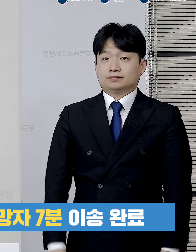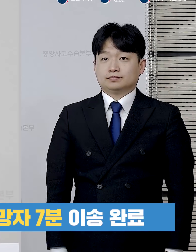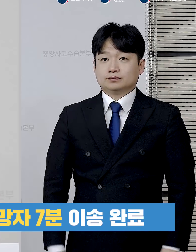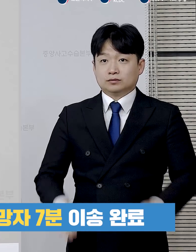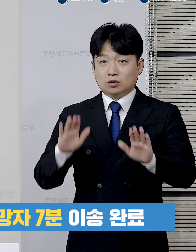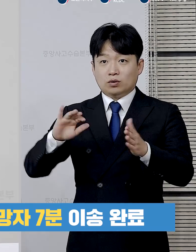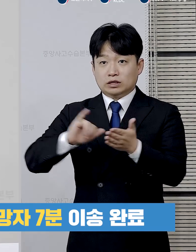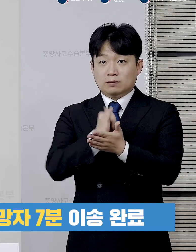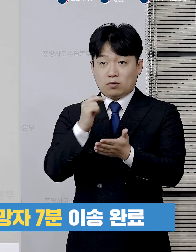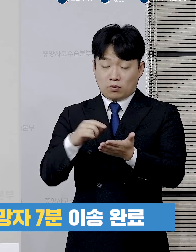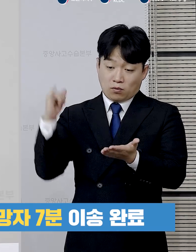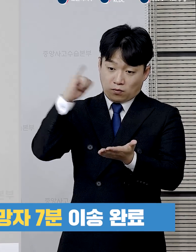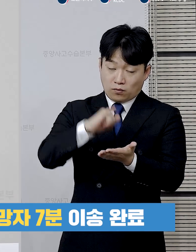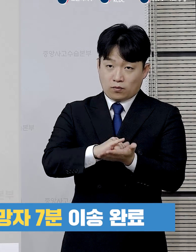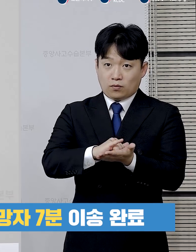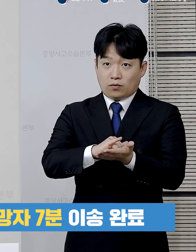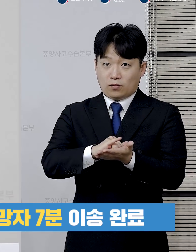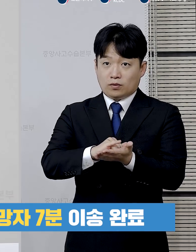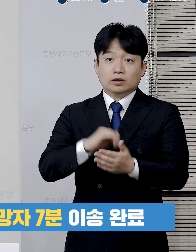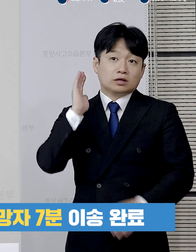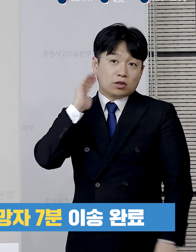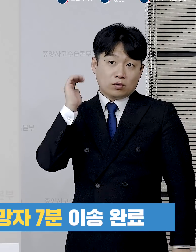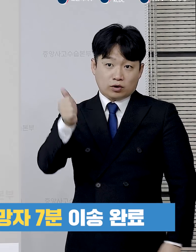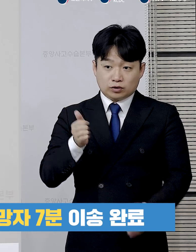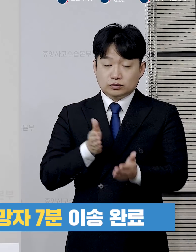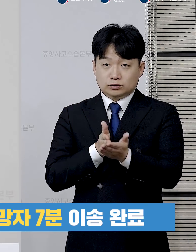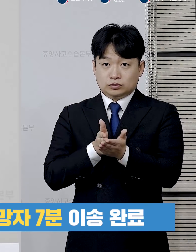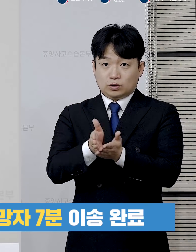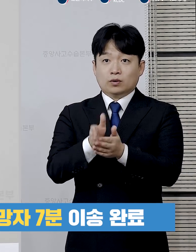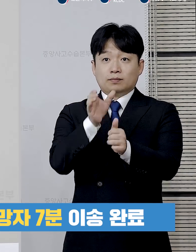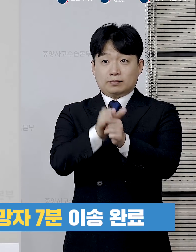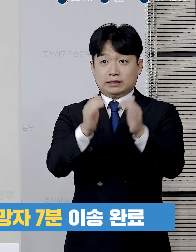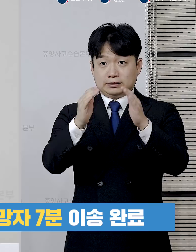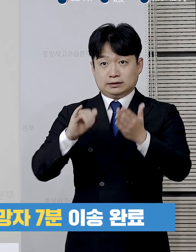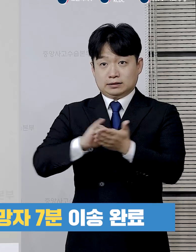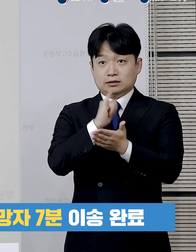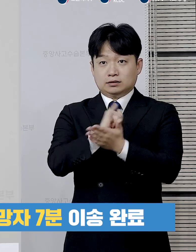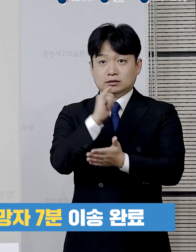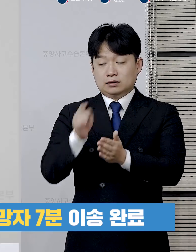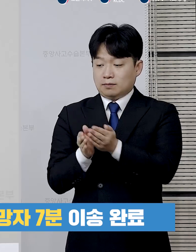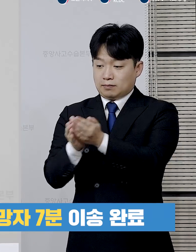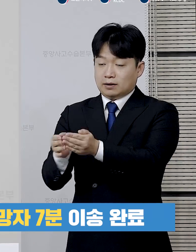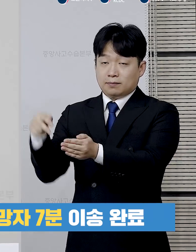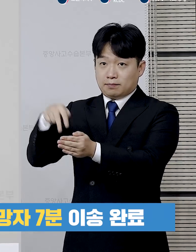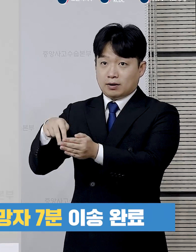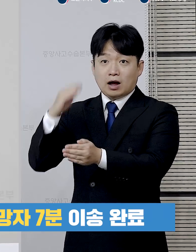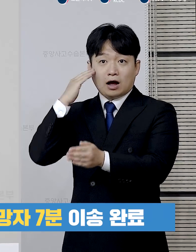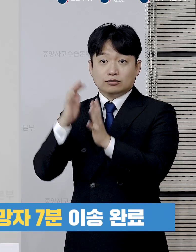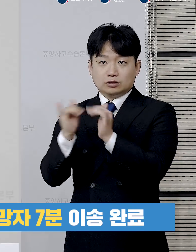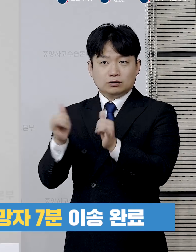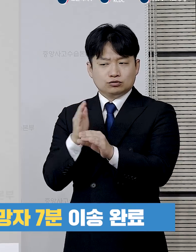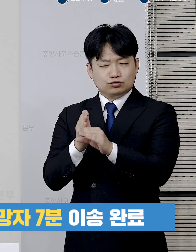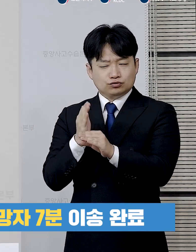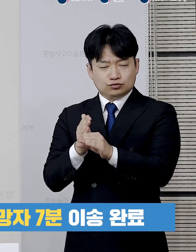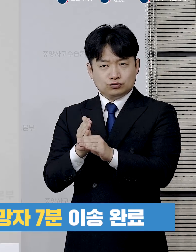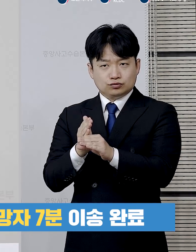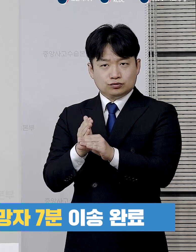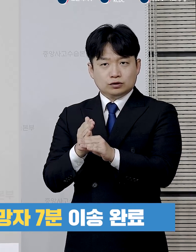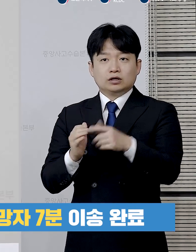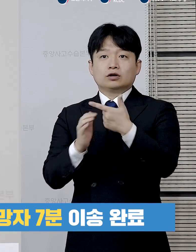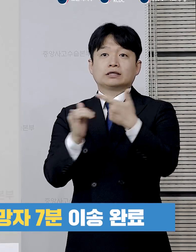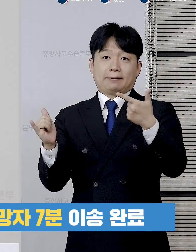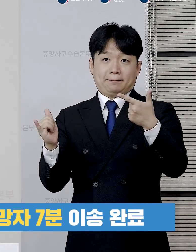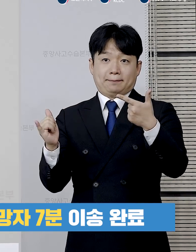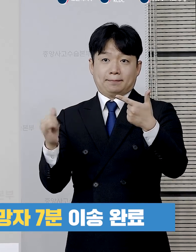27분에 김포공항에 도착한 대통령 전용기를 통해서 크루즈선에 탑승하였던 우리 국민 중 귀국